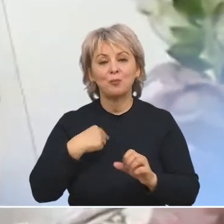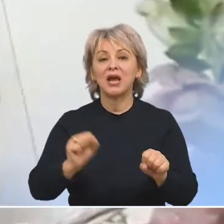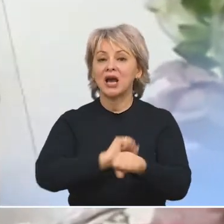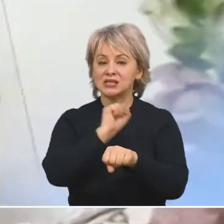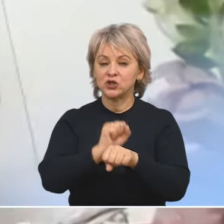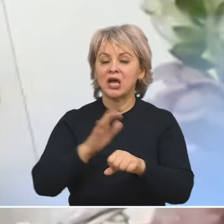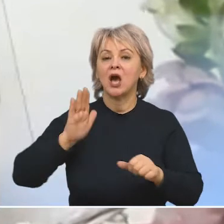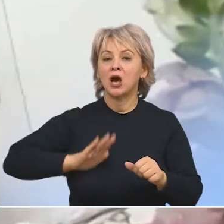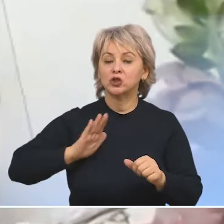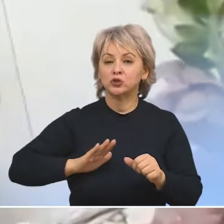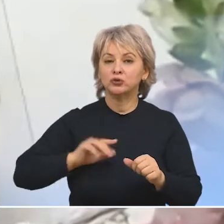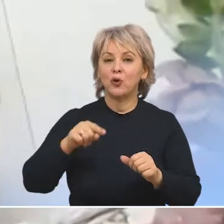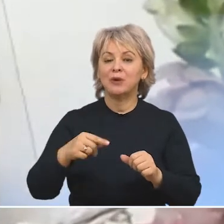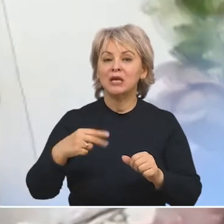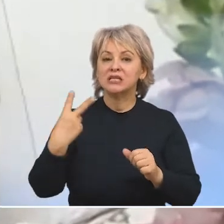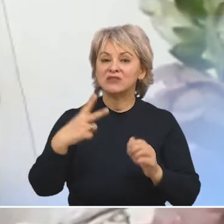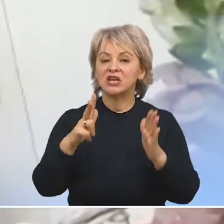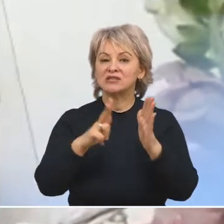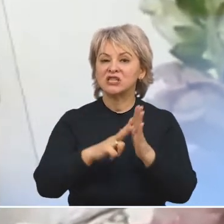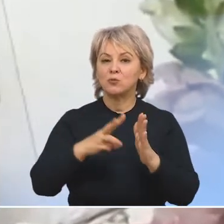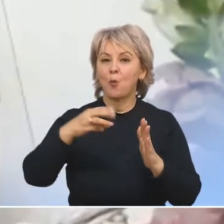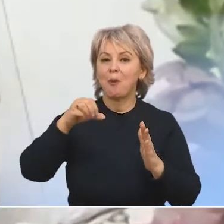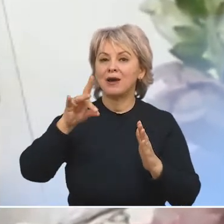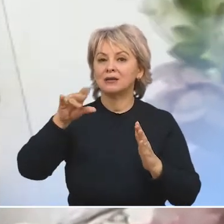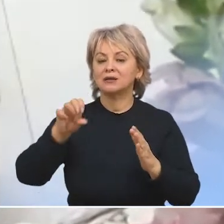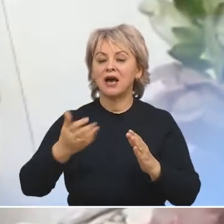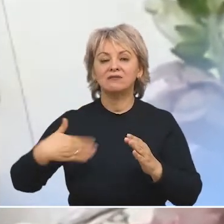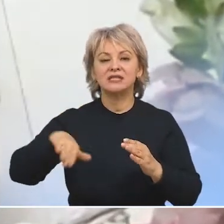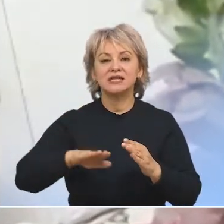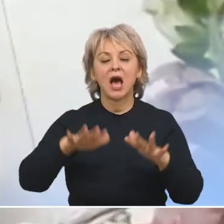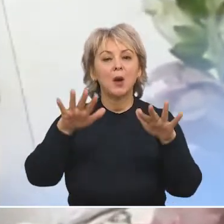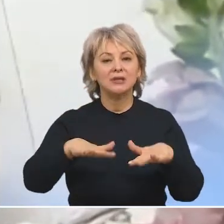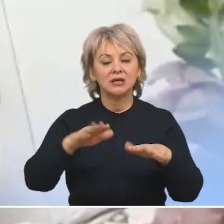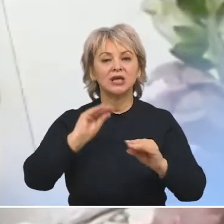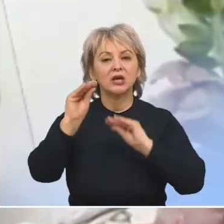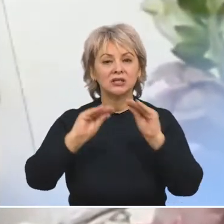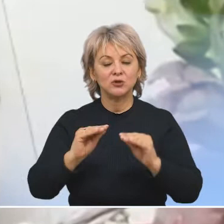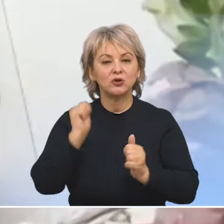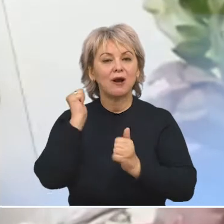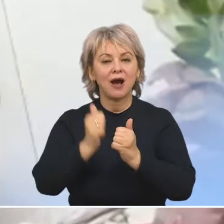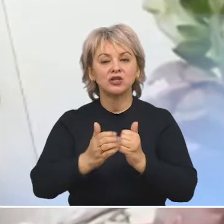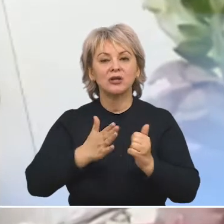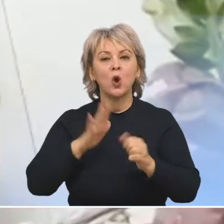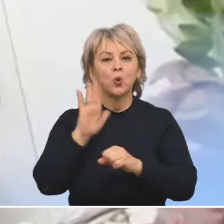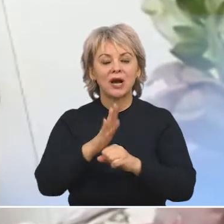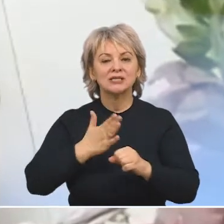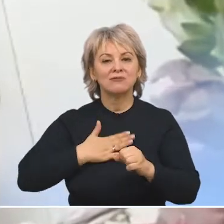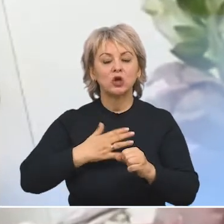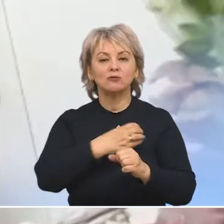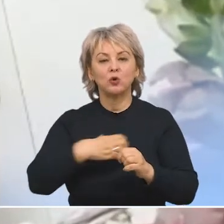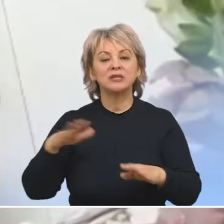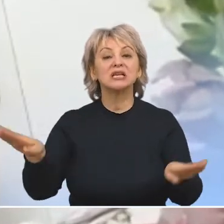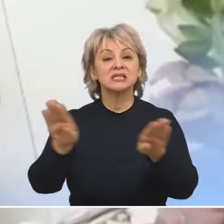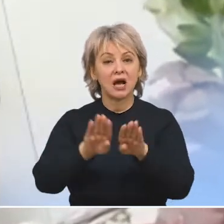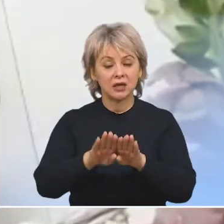на паузу в режиме ожидания. Мы с 28 марта. Все объекты размещения указом нашего губернатора